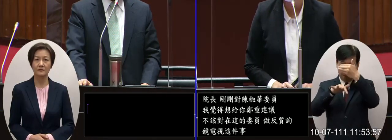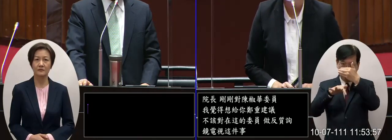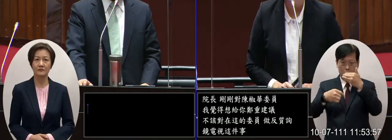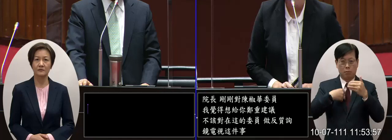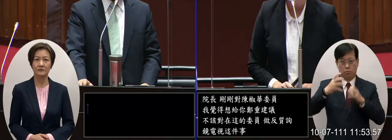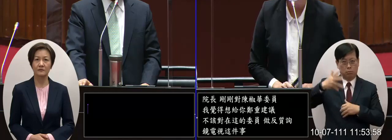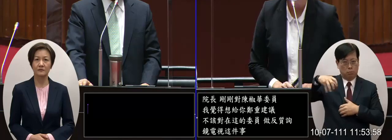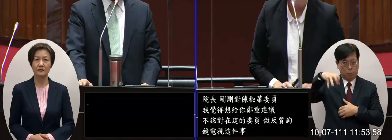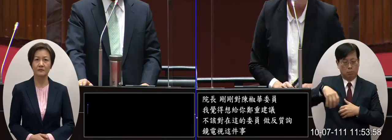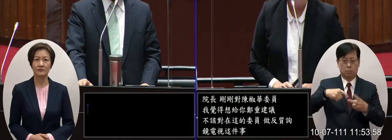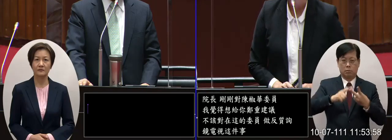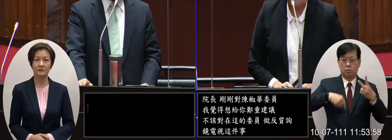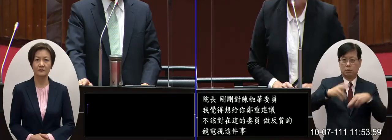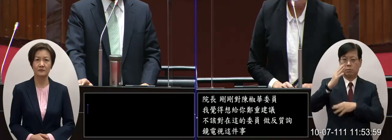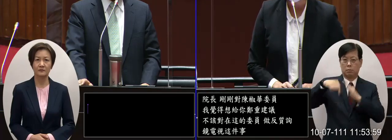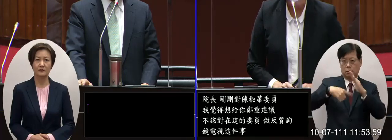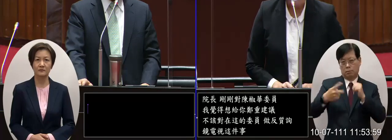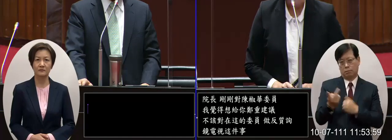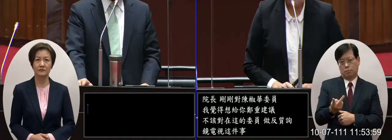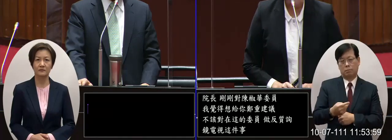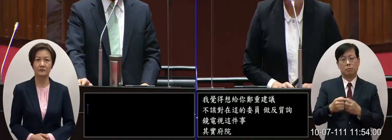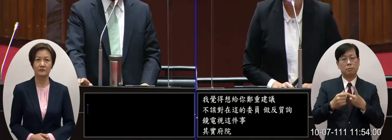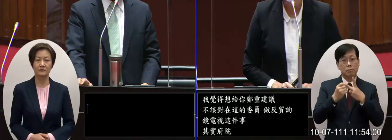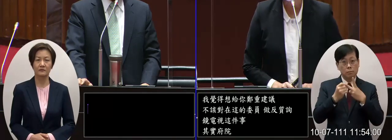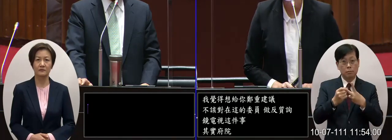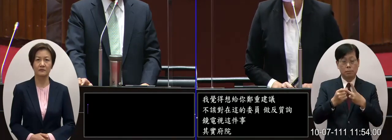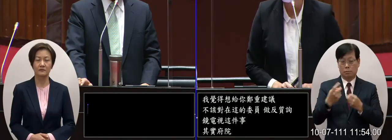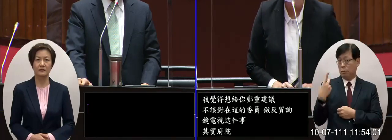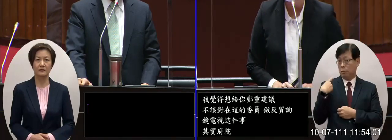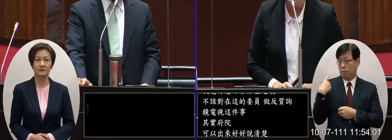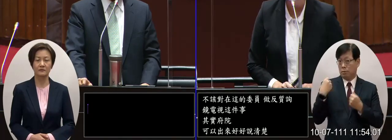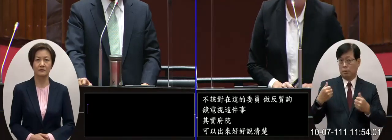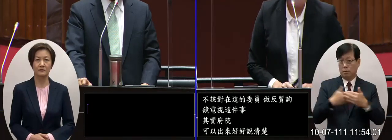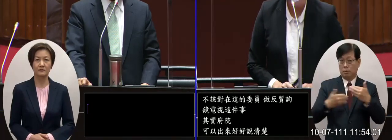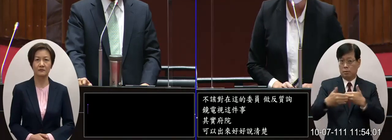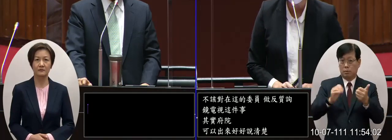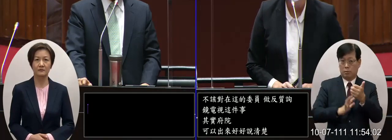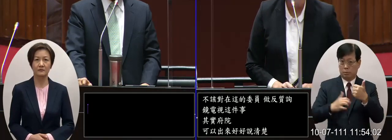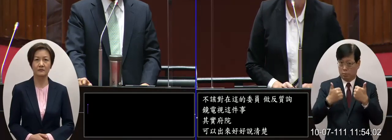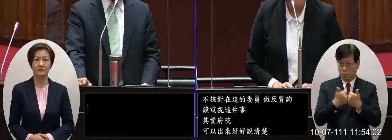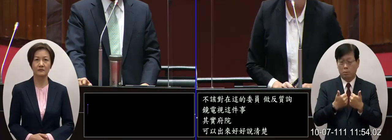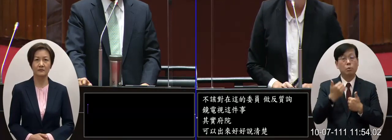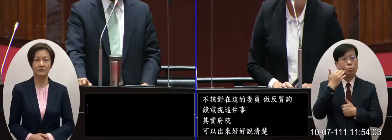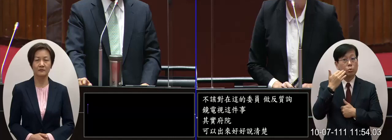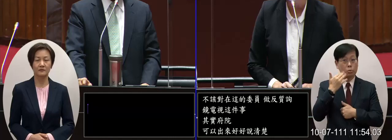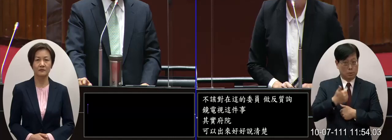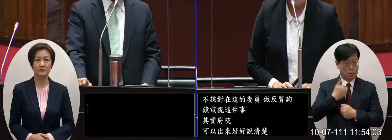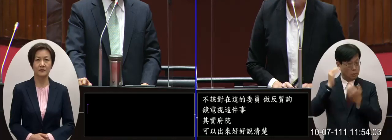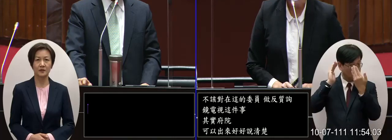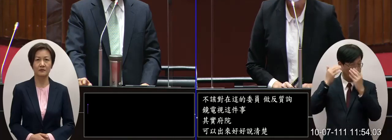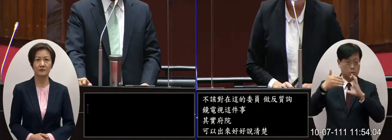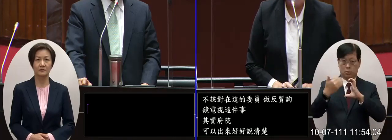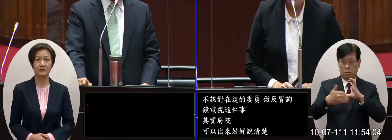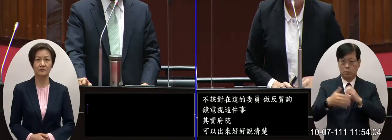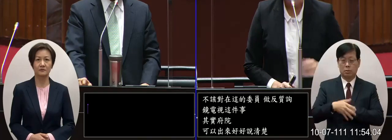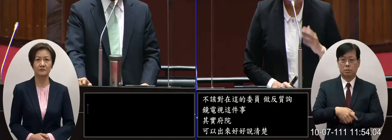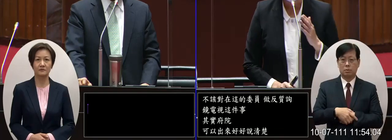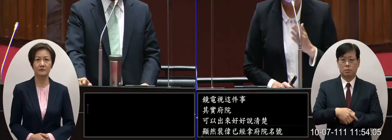们的总统府行政院。第二，前天在交通委员会，如果进电视，